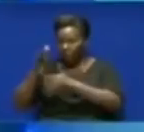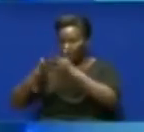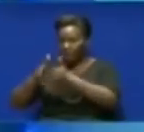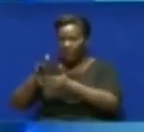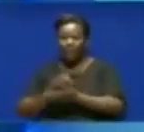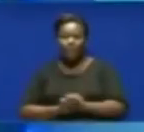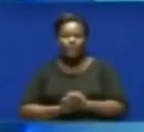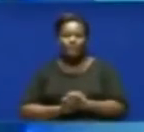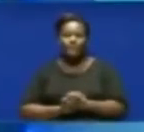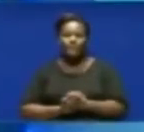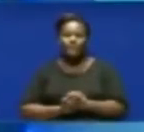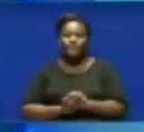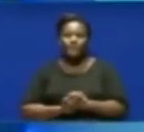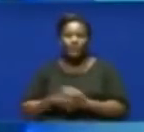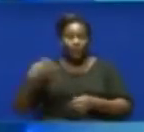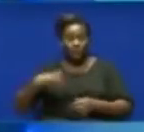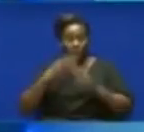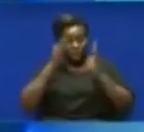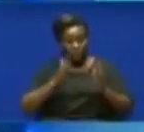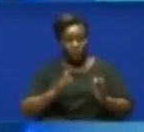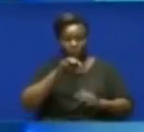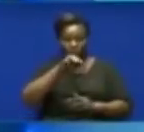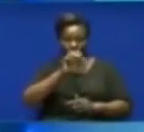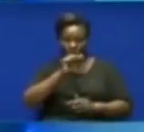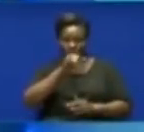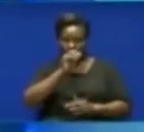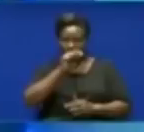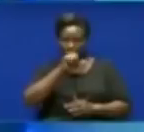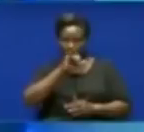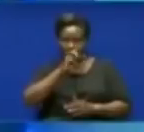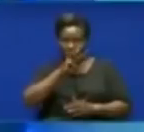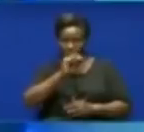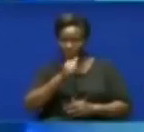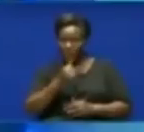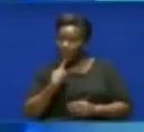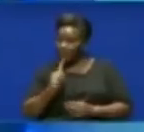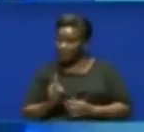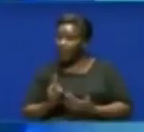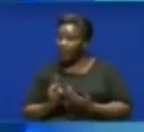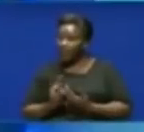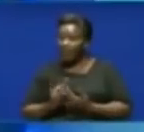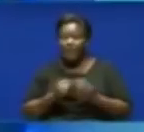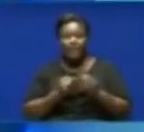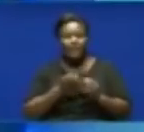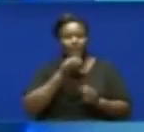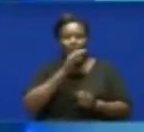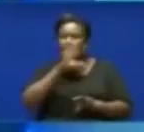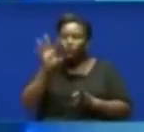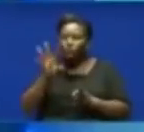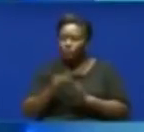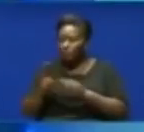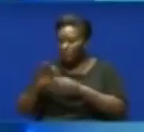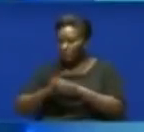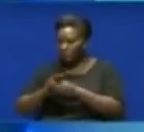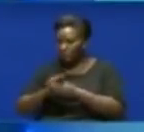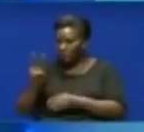Waziri Mkuu Kassim Majaliwa amesema taarifa zote zinazohusu ugonjwa wa homa ya mapafu unaosababishwa na virusi vya korona hapa